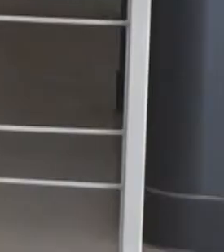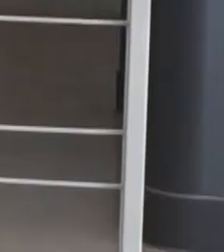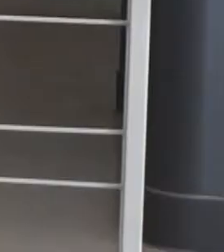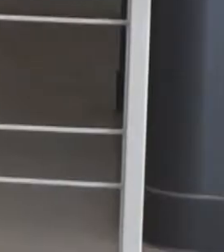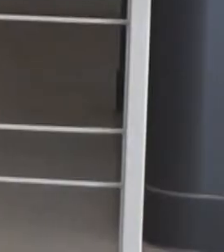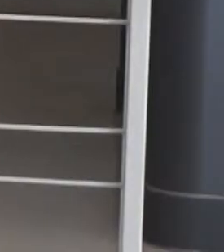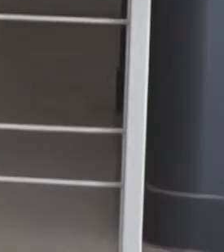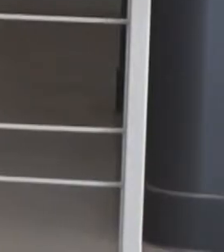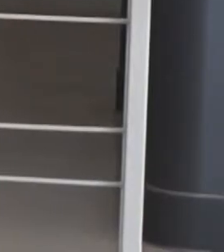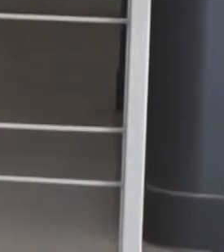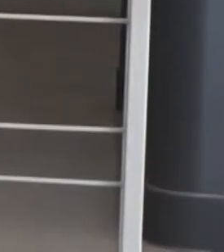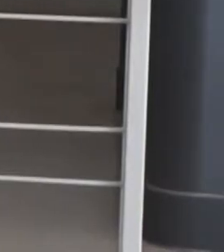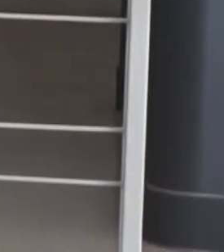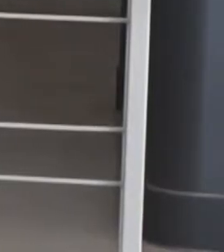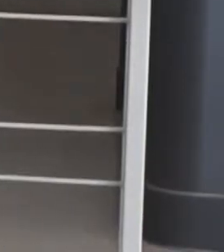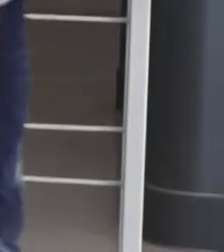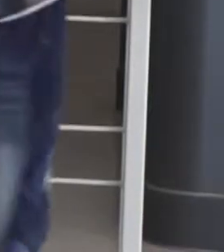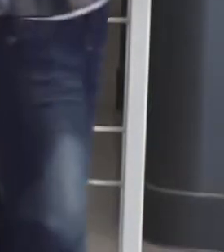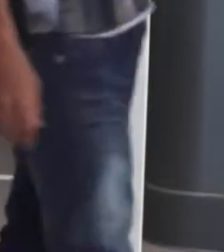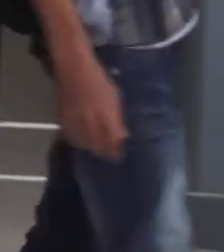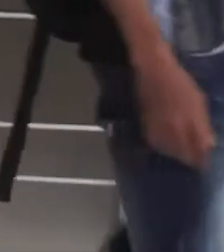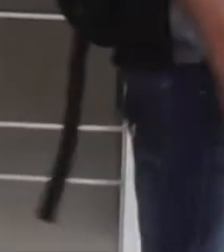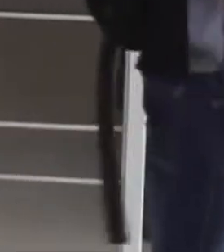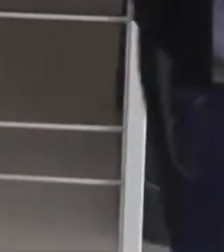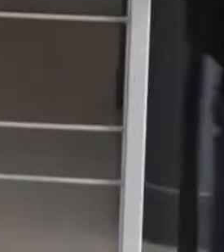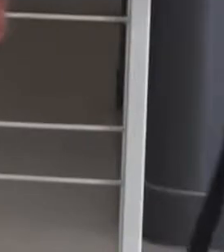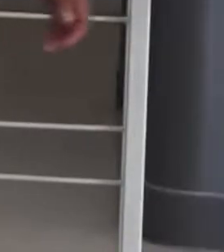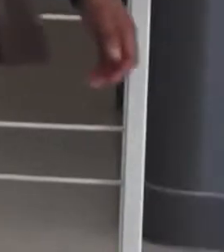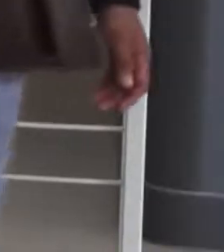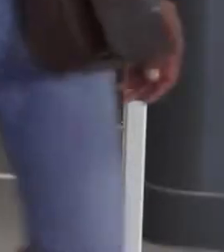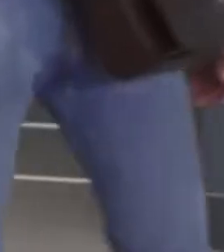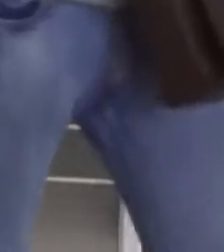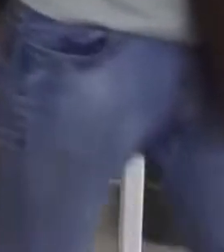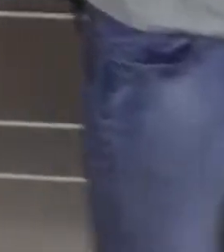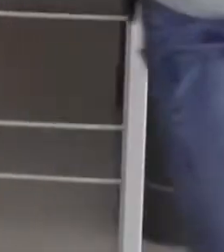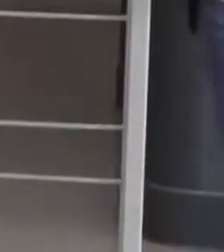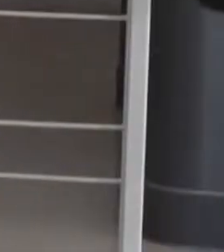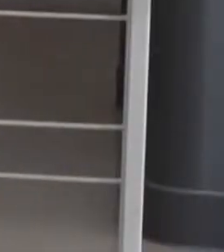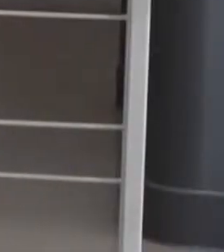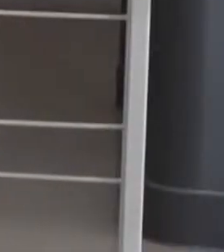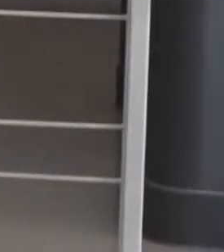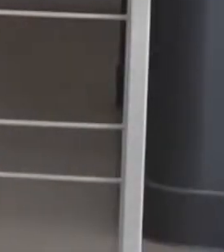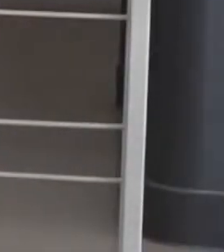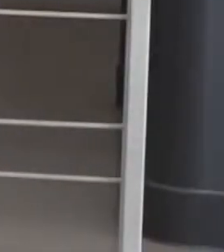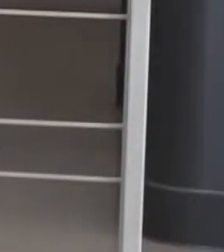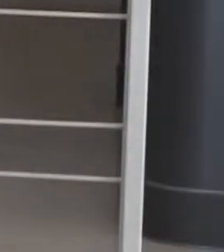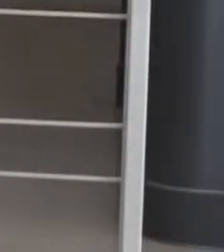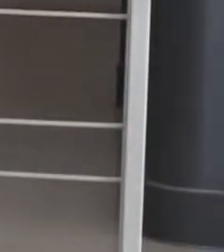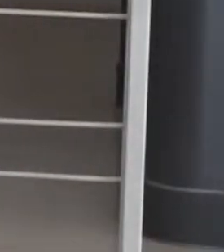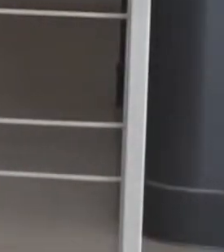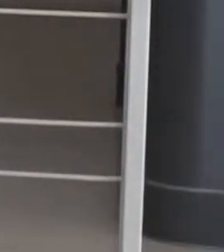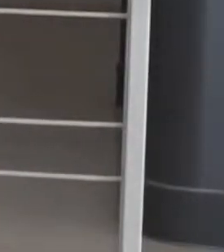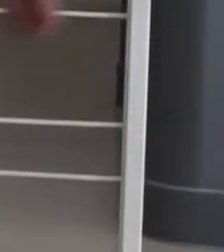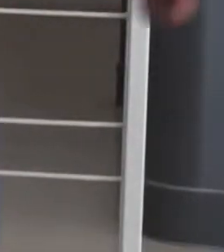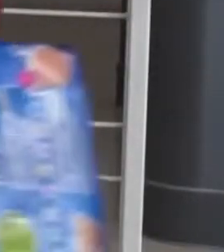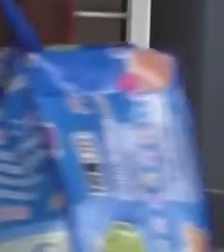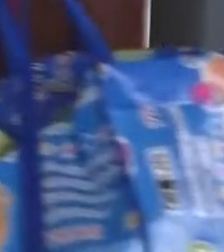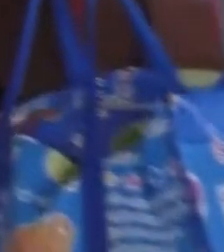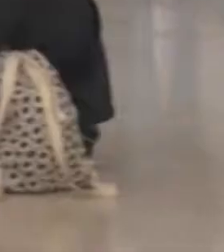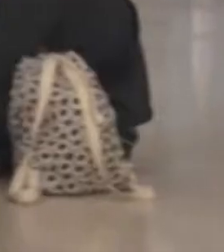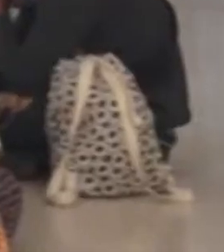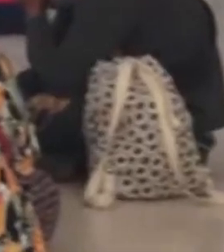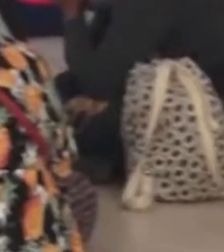နောင်းခရိုင်ကနေသူတို့တရက်ကိုအယောက်100လောက်သူတို့စီစဉ်ပေးနိုင်မှာပေါ့နော်အဲ့လိုကူညီပေးနိုင်မယ်လို့သူတို့ကကမ်းလမ်းတယ်ဒါပေမဲ့သူတို့မှလ